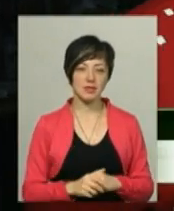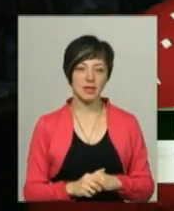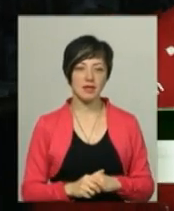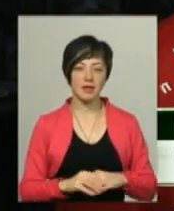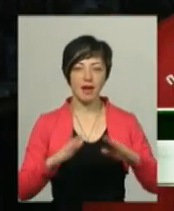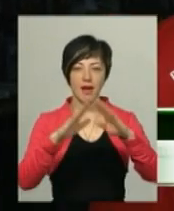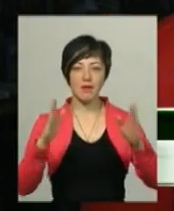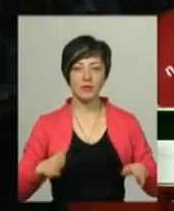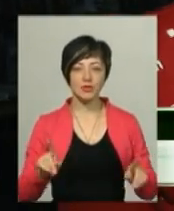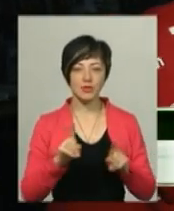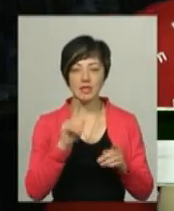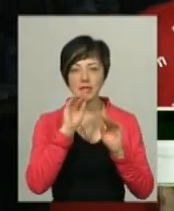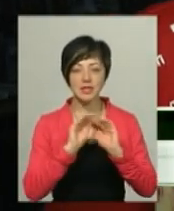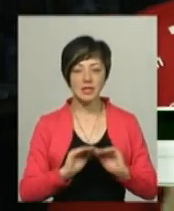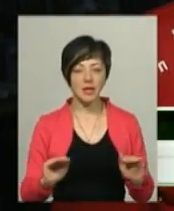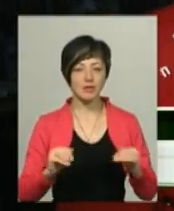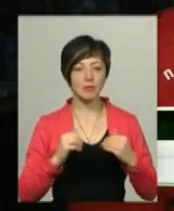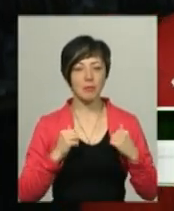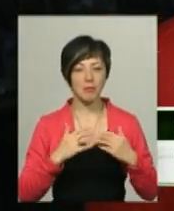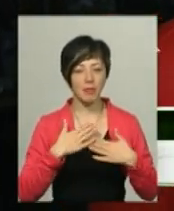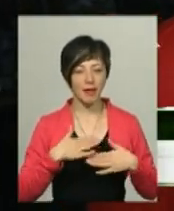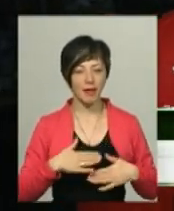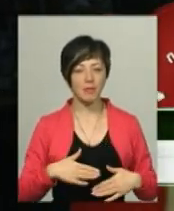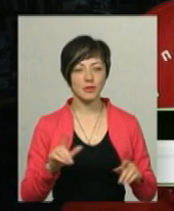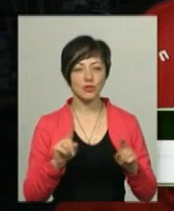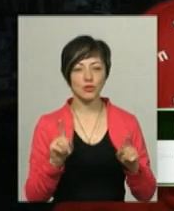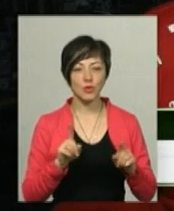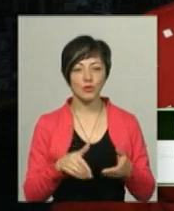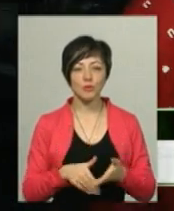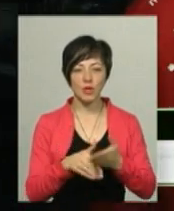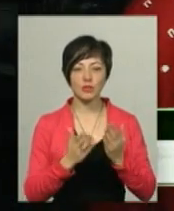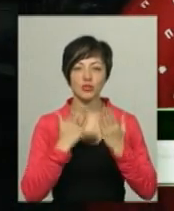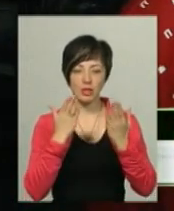Халабуда – це щось таке затишне, щось таке приємне, щось те, що спонукає для